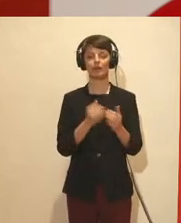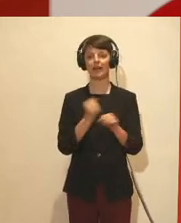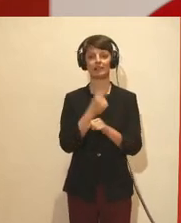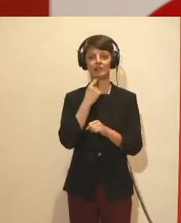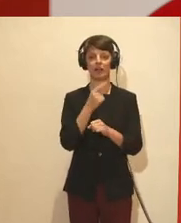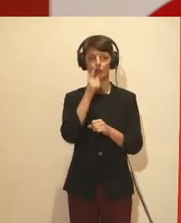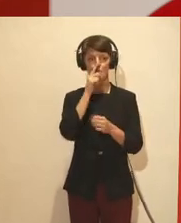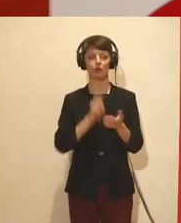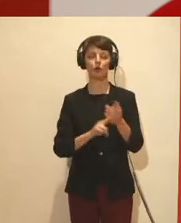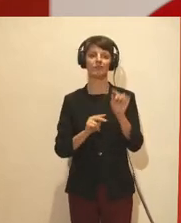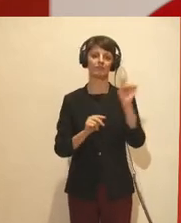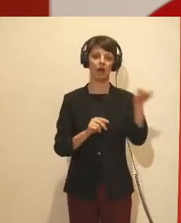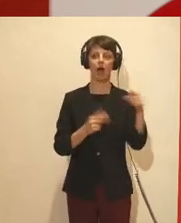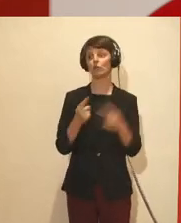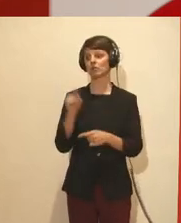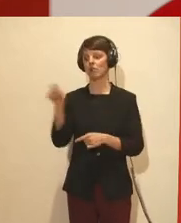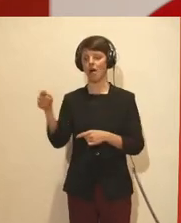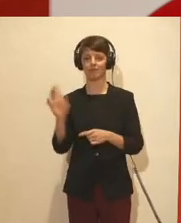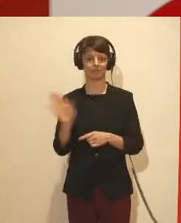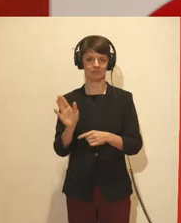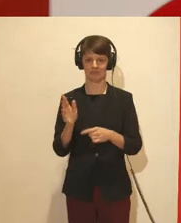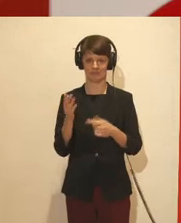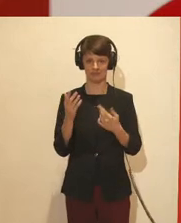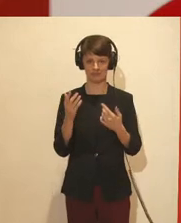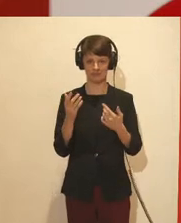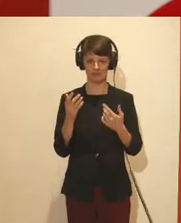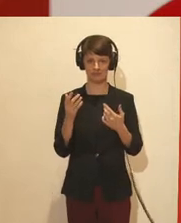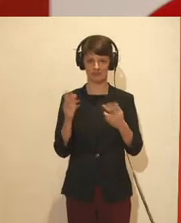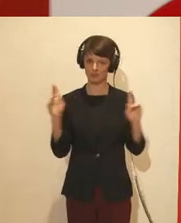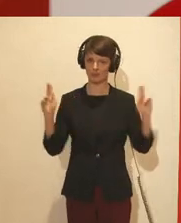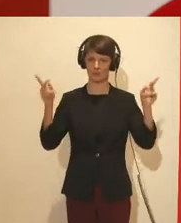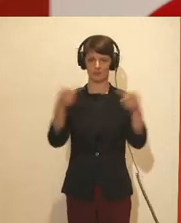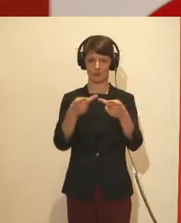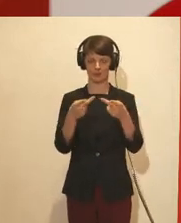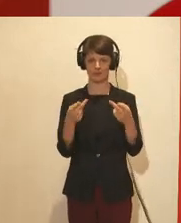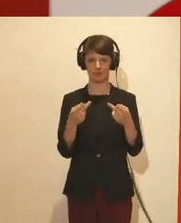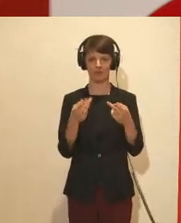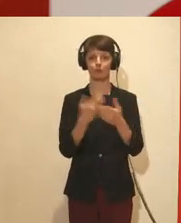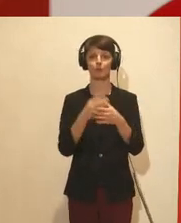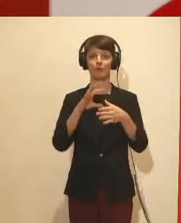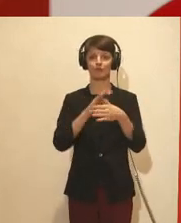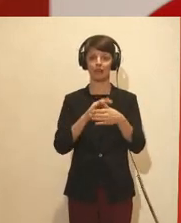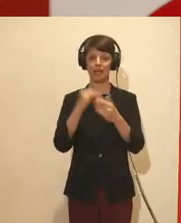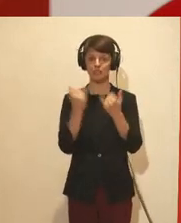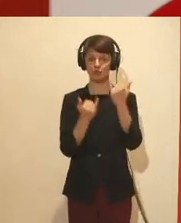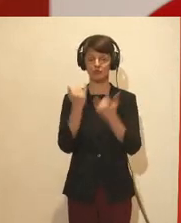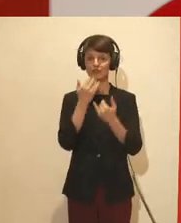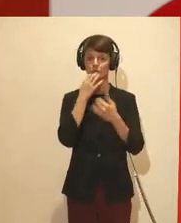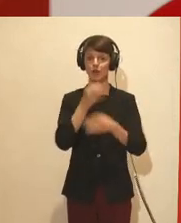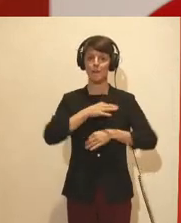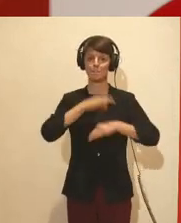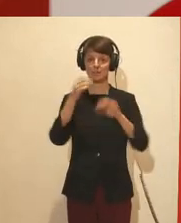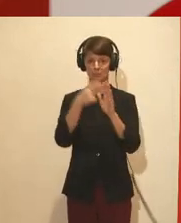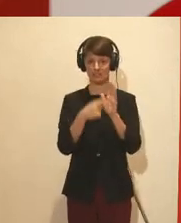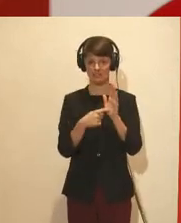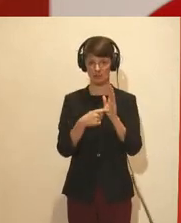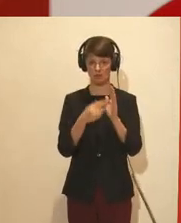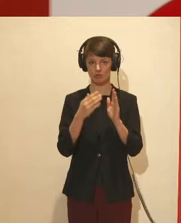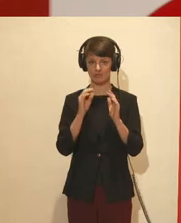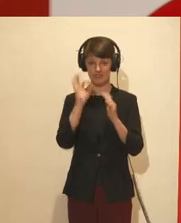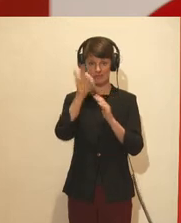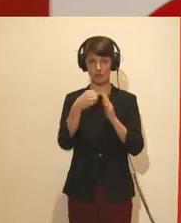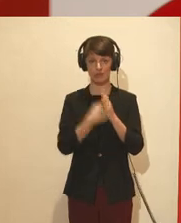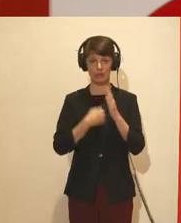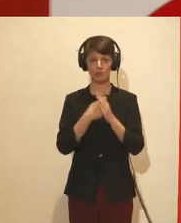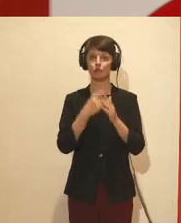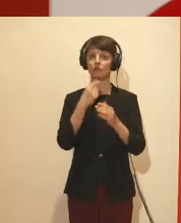oder dort wenn wir also kämpfen zum beispiel bessere für bessere arbeitsbedingungen in der fleischindustrie dann hat es auch etwas damit zu tun dass wir ganz